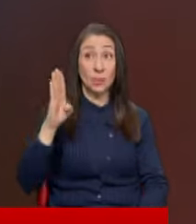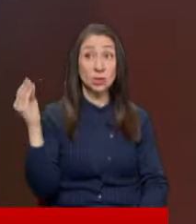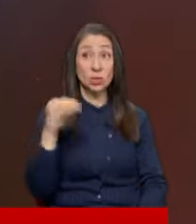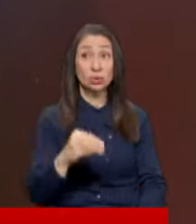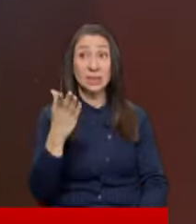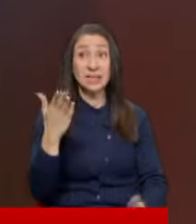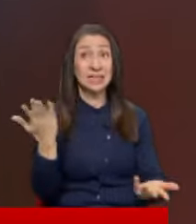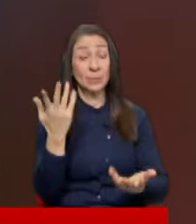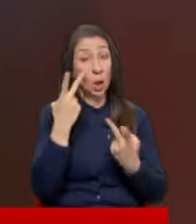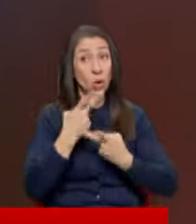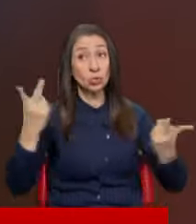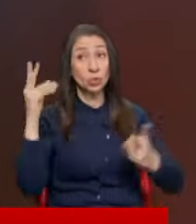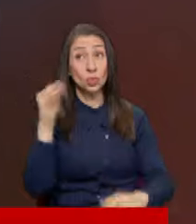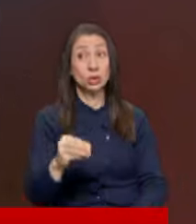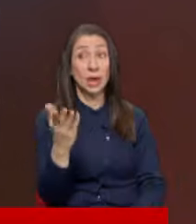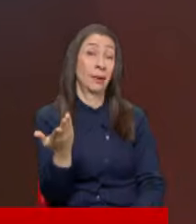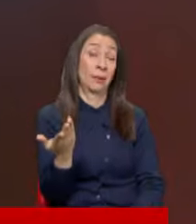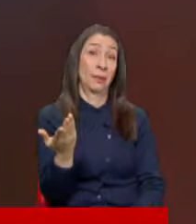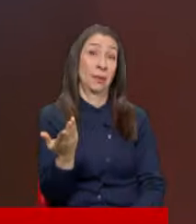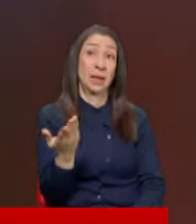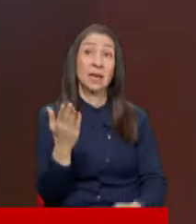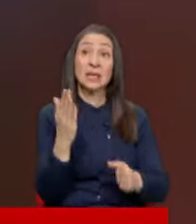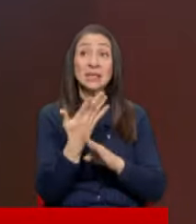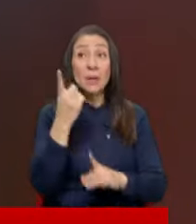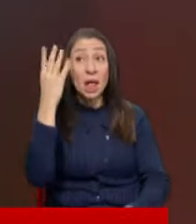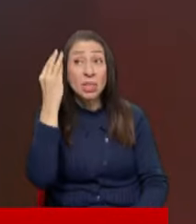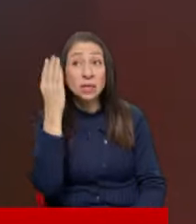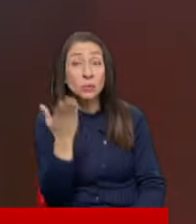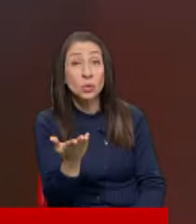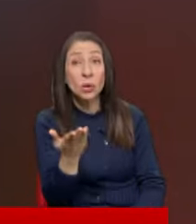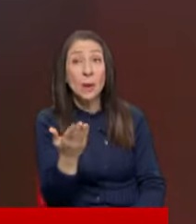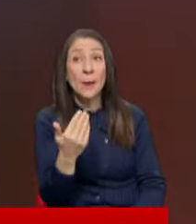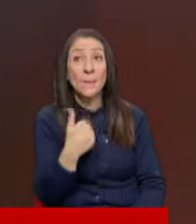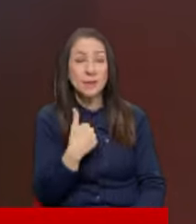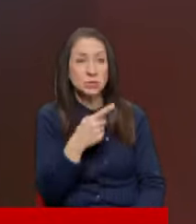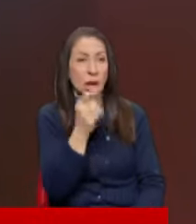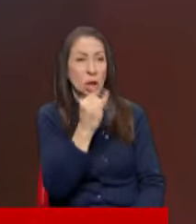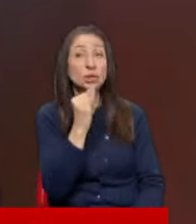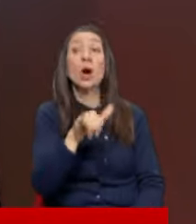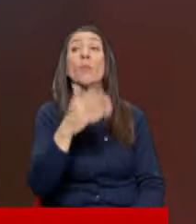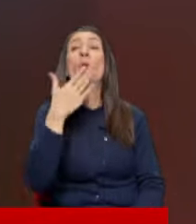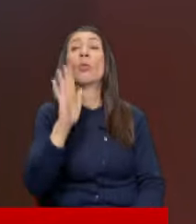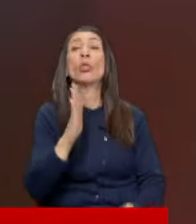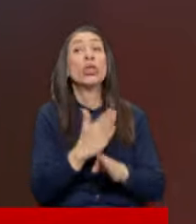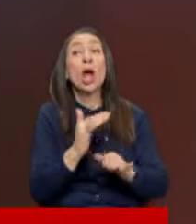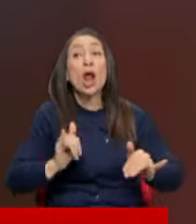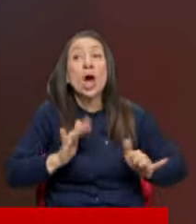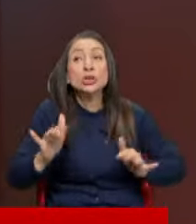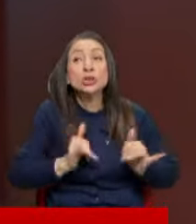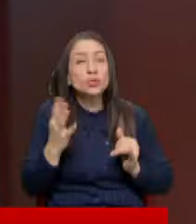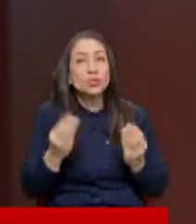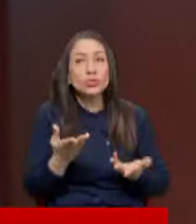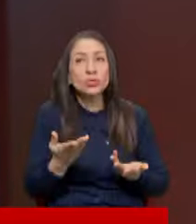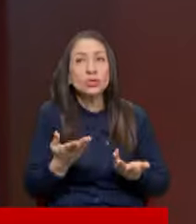getireceksin nasıl bir özgürlük getireceksin ya Nasıl bir anlayış bu yani benim seni eleştirme hakkım yok mu Niye rahatsız oluyorsun eleştirme